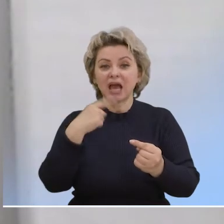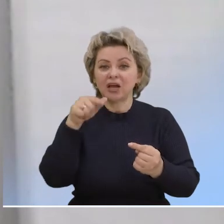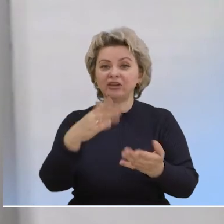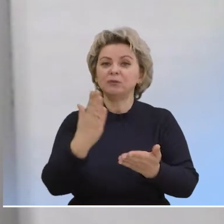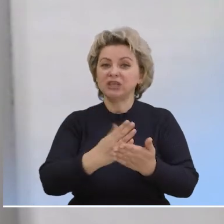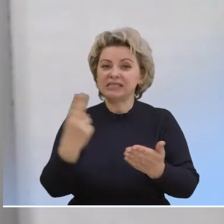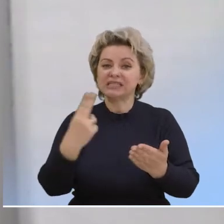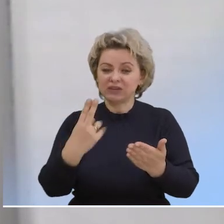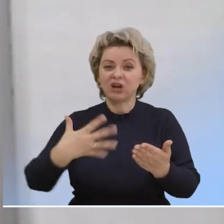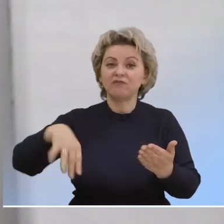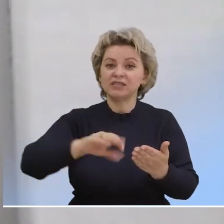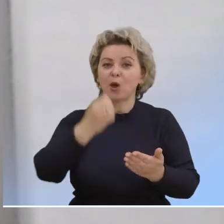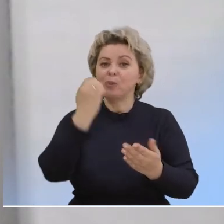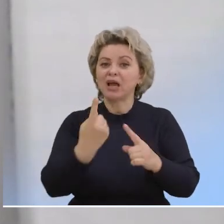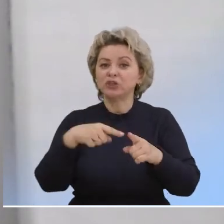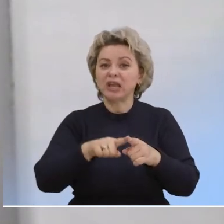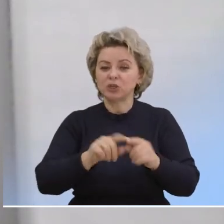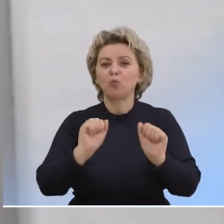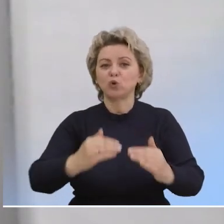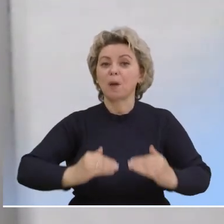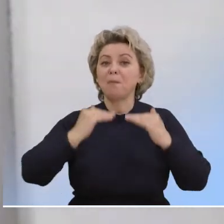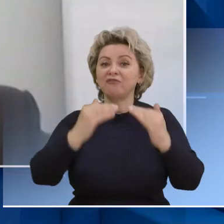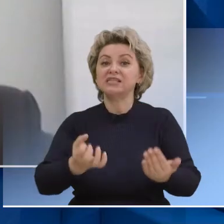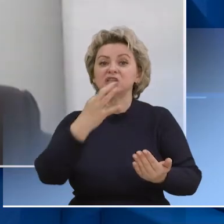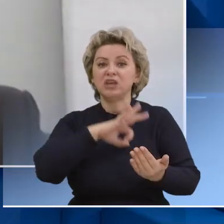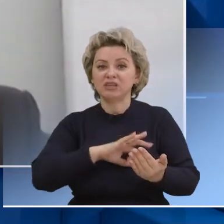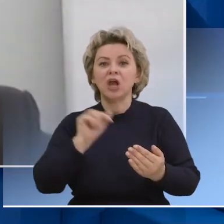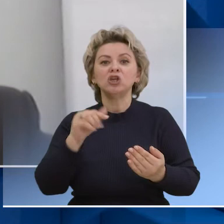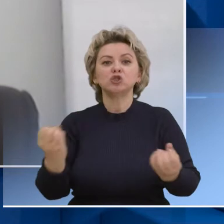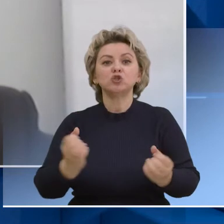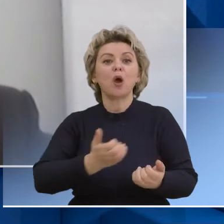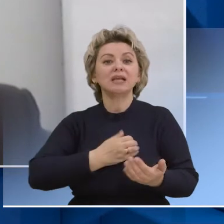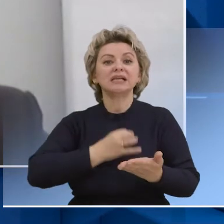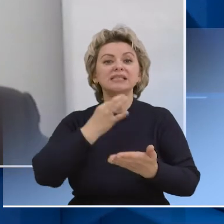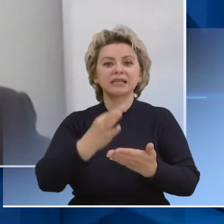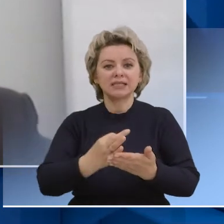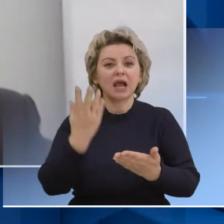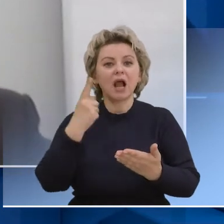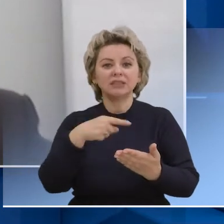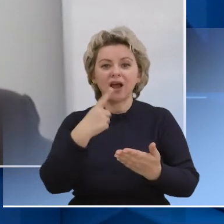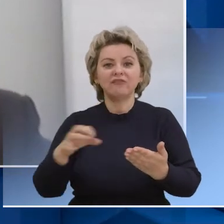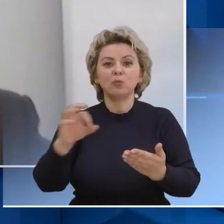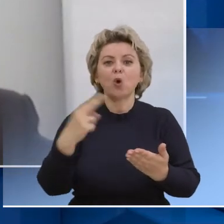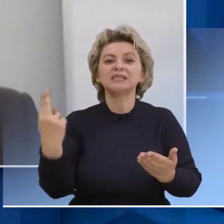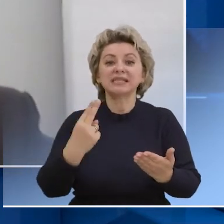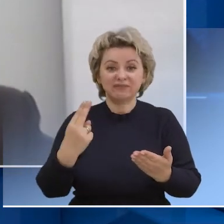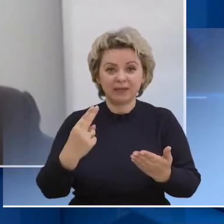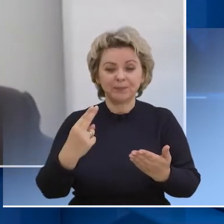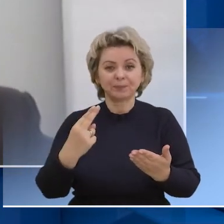что есть там цифра, то благодаря цифре можем повысить эффективность. И здесь еще что хотел сказать. Когда мы говорим о